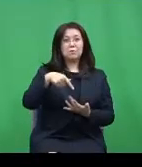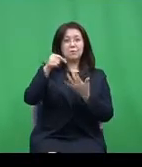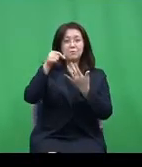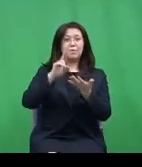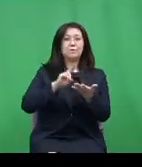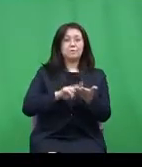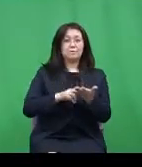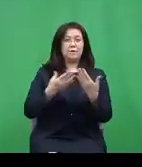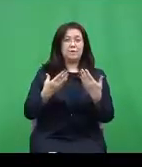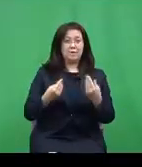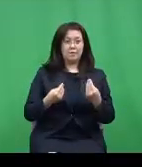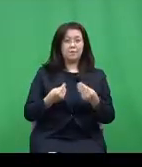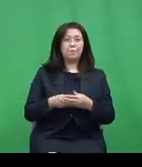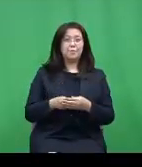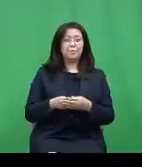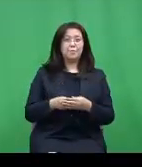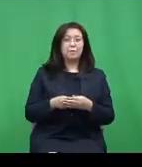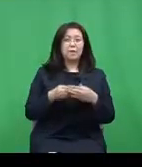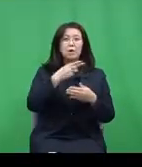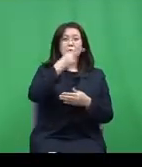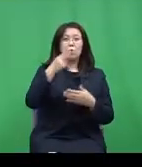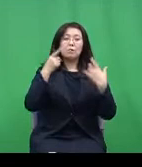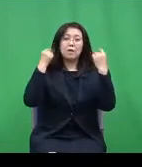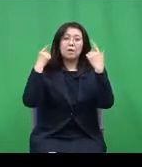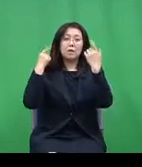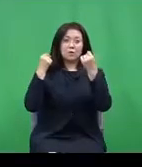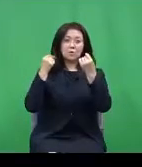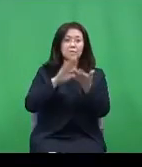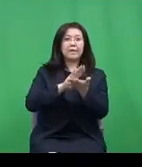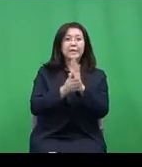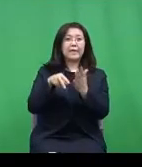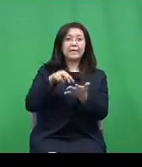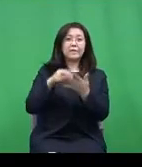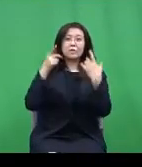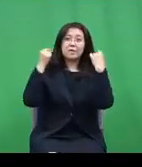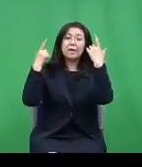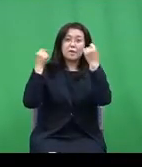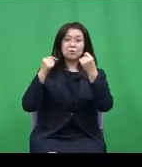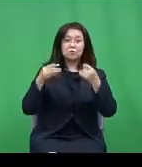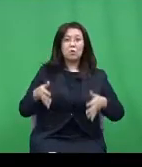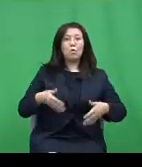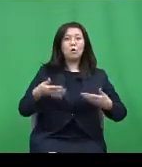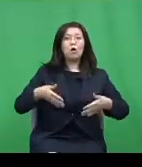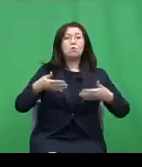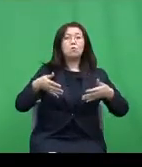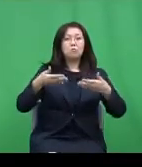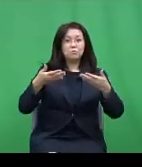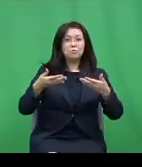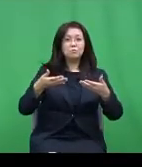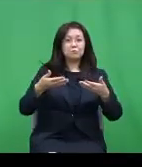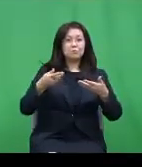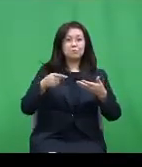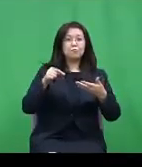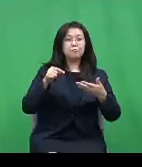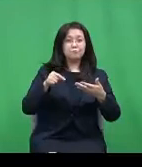月に選んでもらえたと。でそのことで富山大学や県立大学も随分活性化したと思